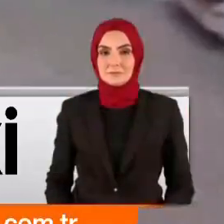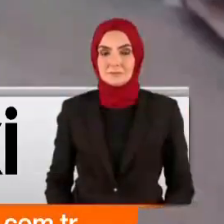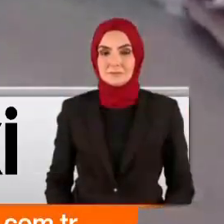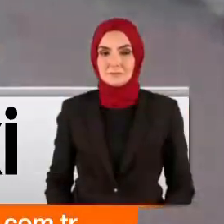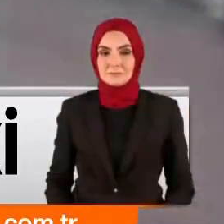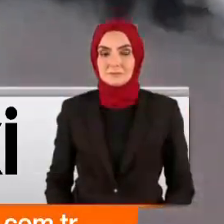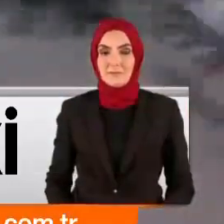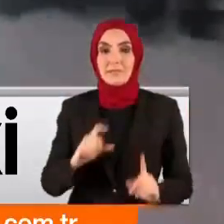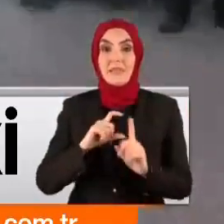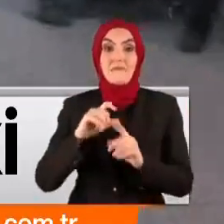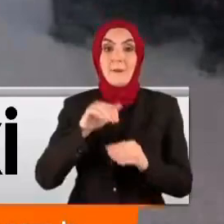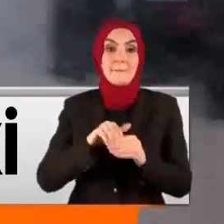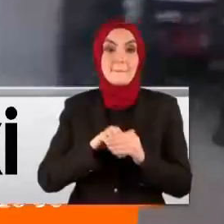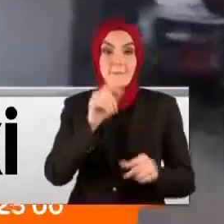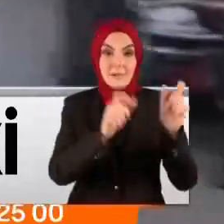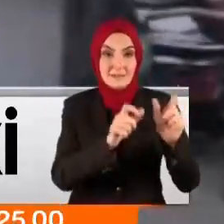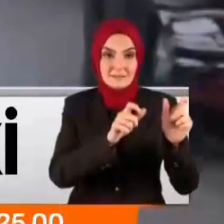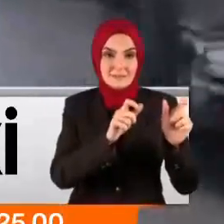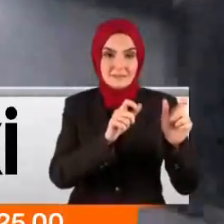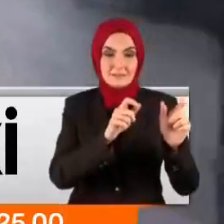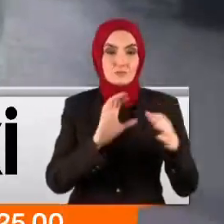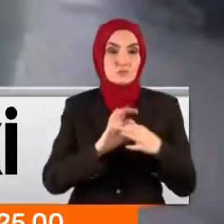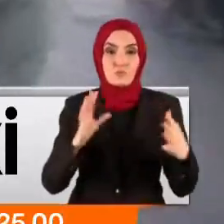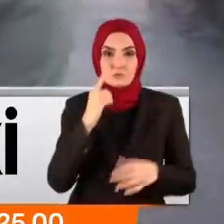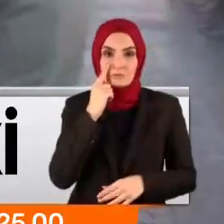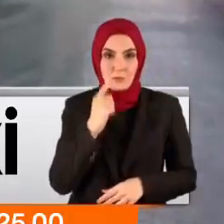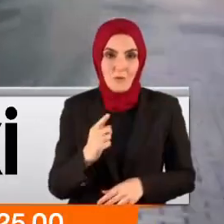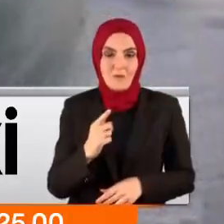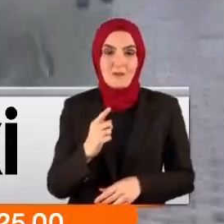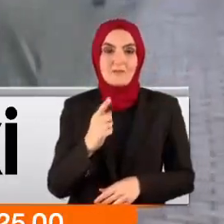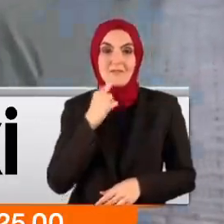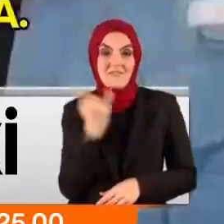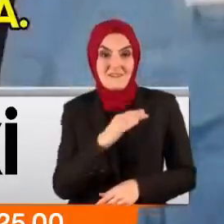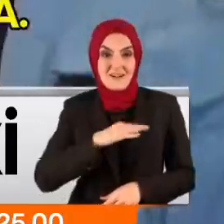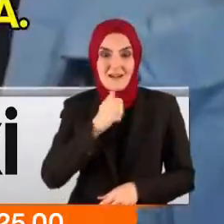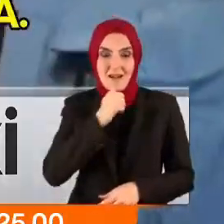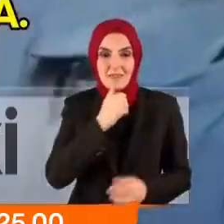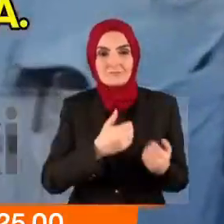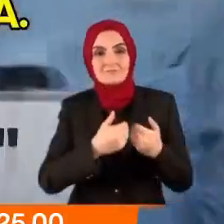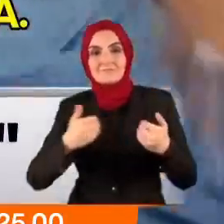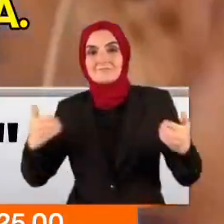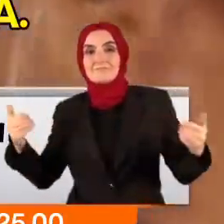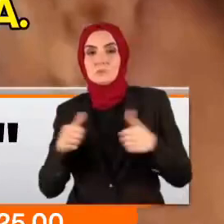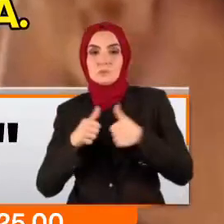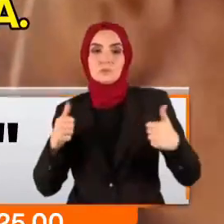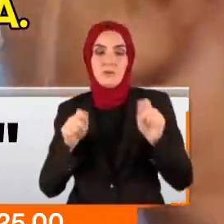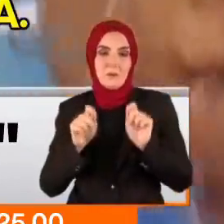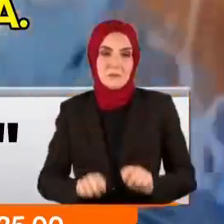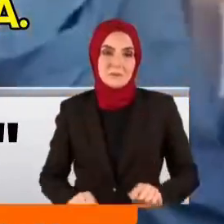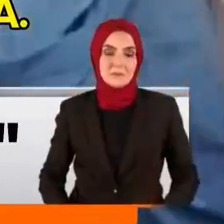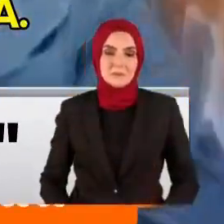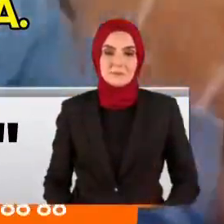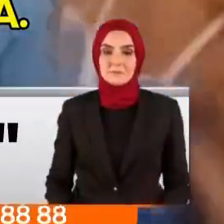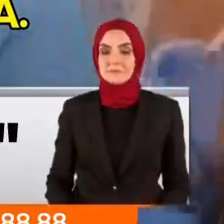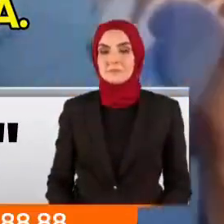yaptınız. Deva Partililer çözümü tepkili adamı Babacan'ın yanından uzaklaştırmakta buldu. Yine bir bile oy alamayacaksın. 2023'ün